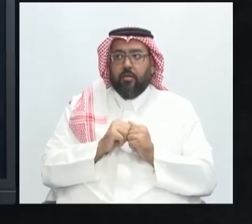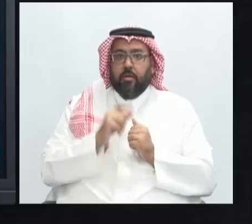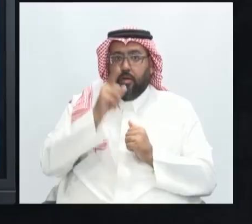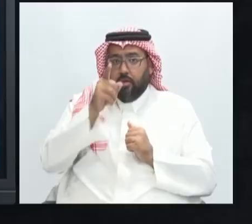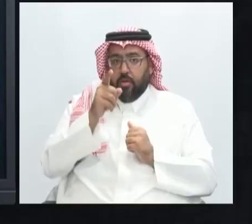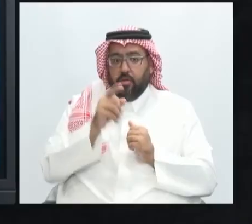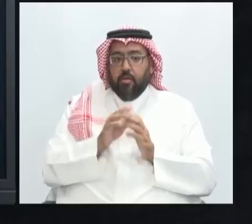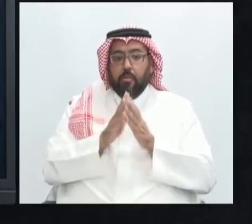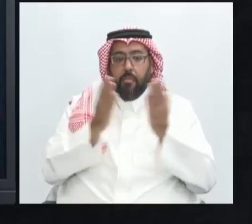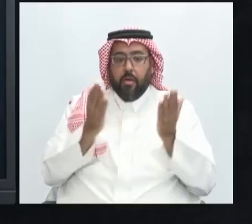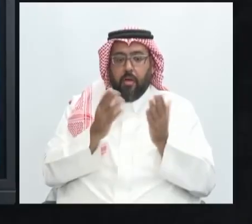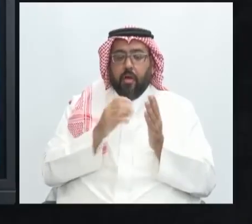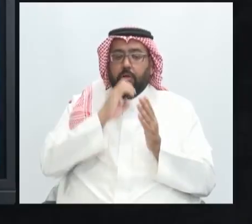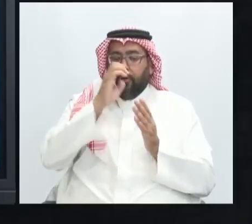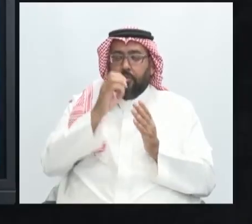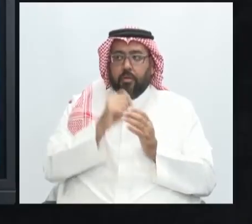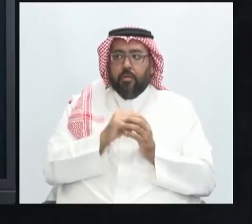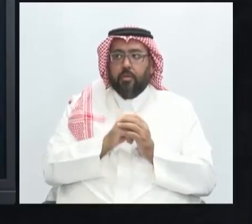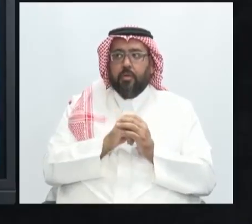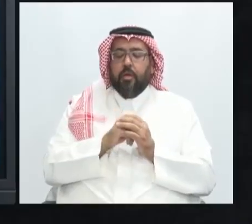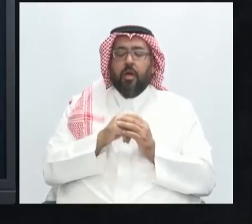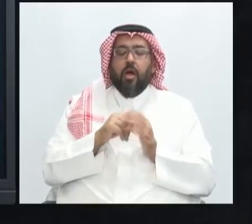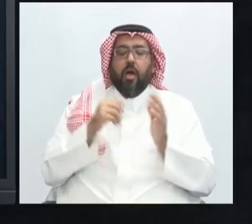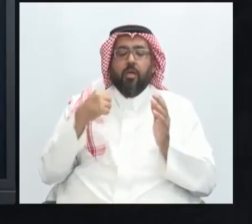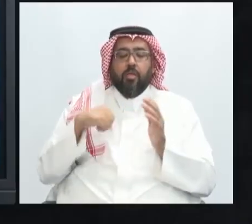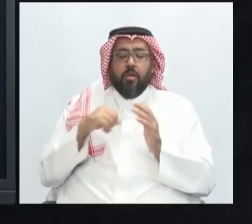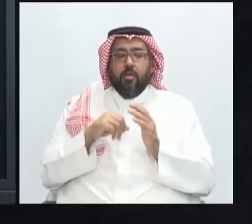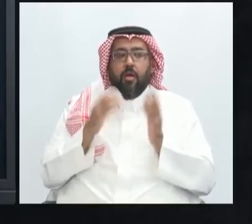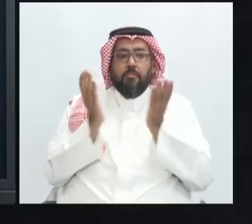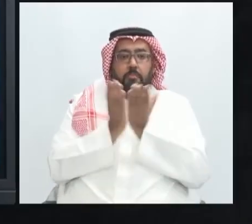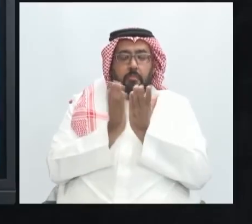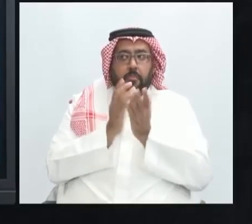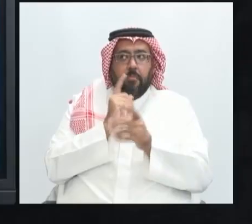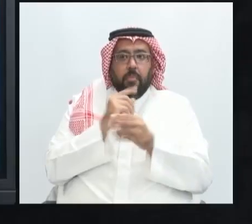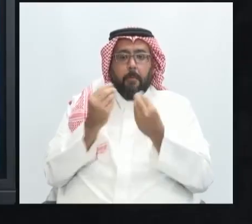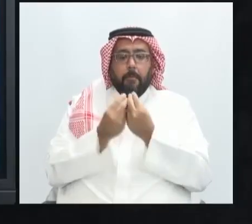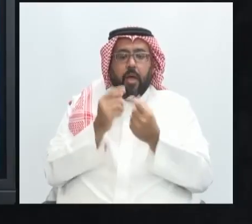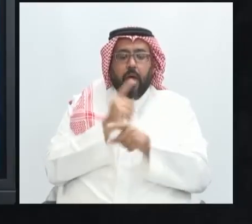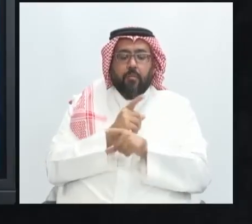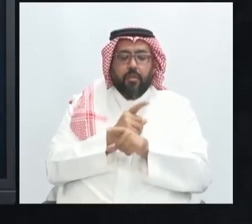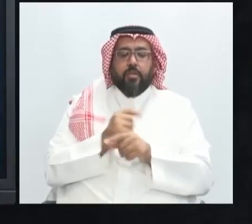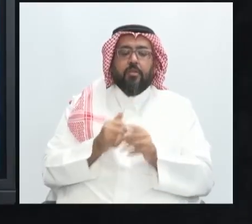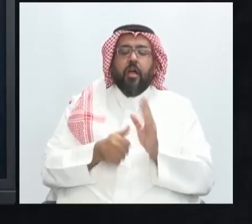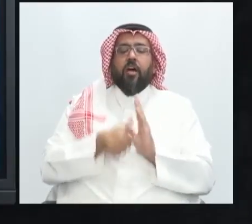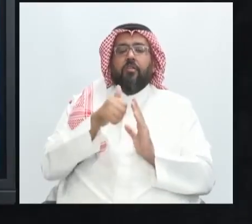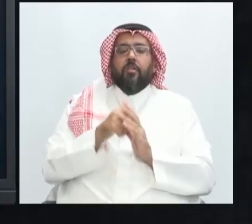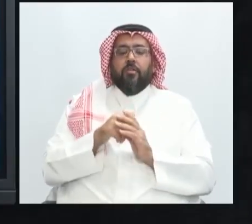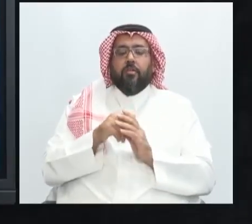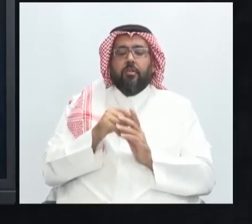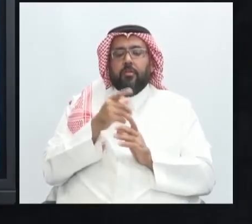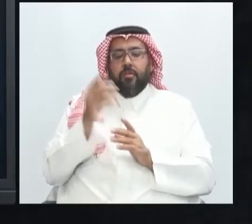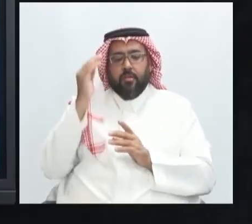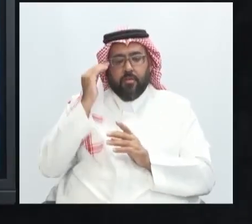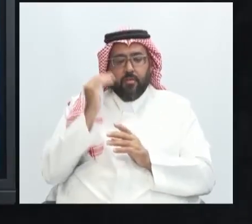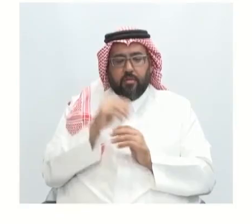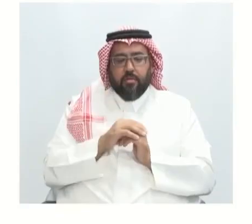اتركه بين ايديكم فليجيب الطلاب في مدارسهم مع معلمهم الافاضل وكذلك الطالبات